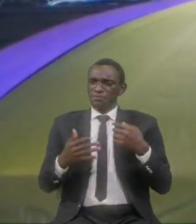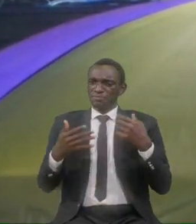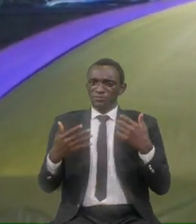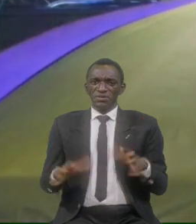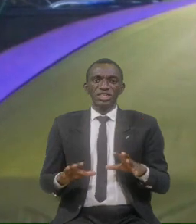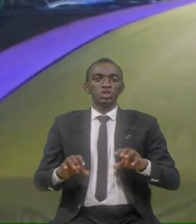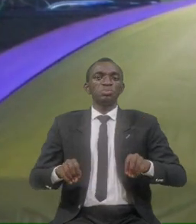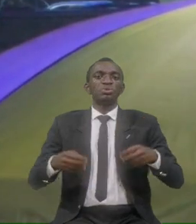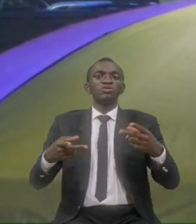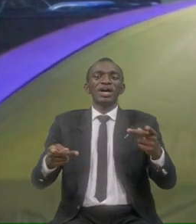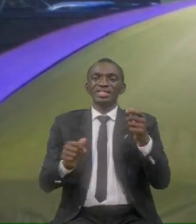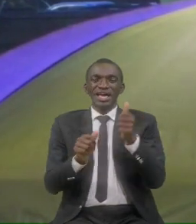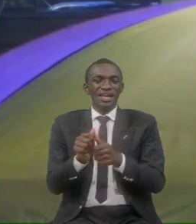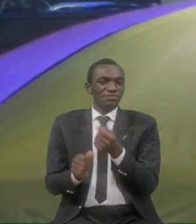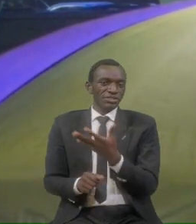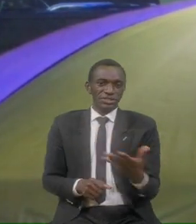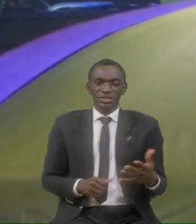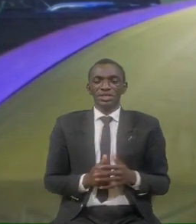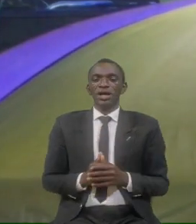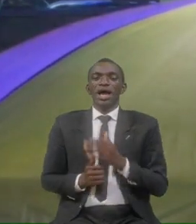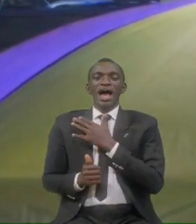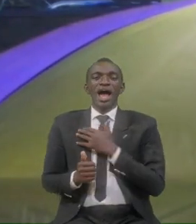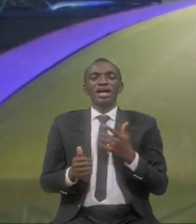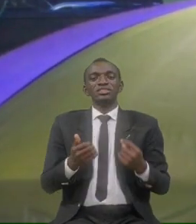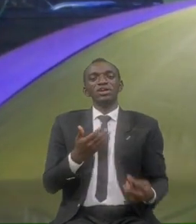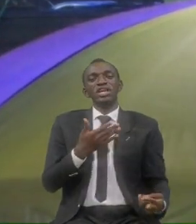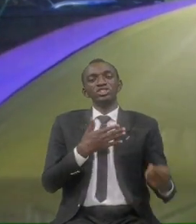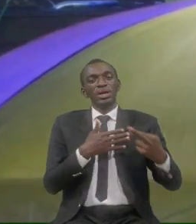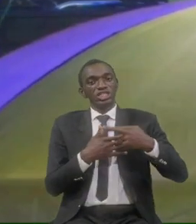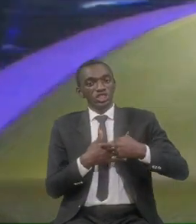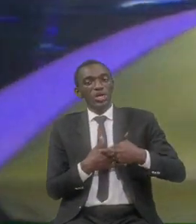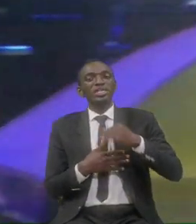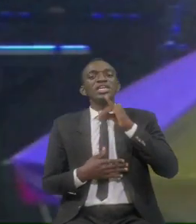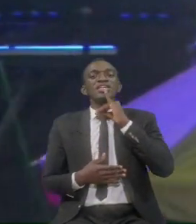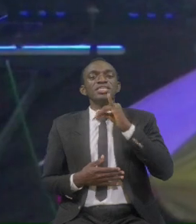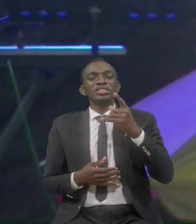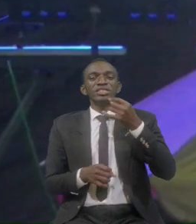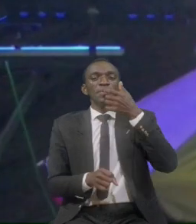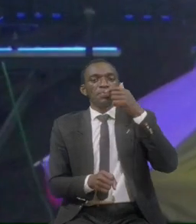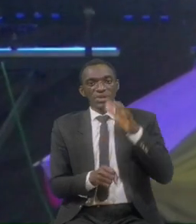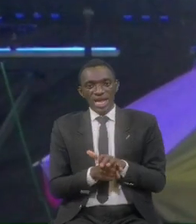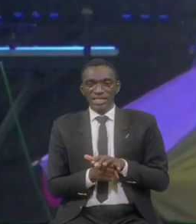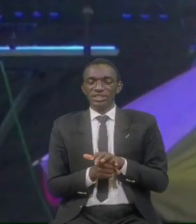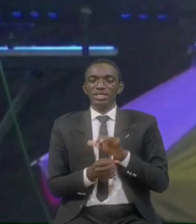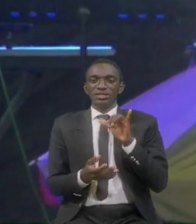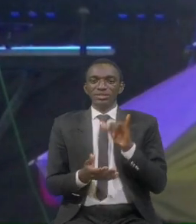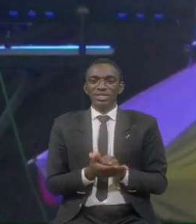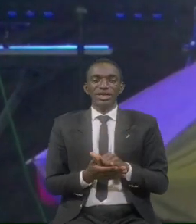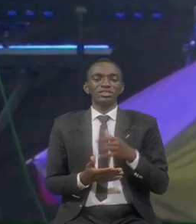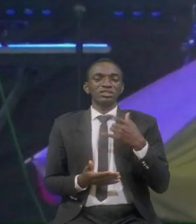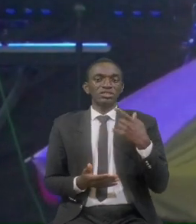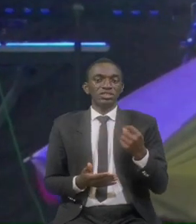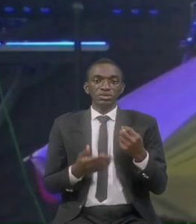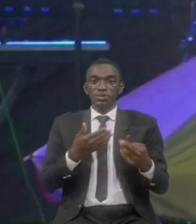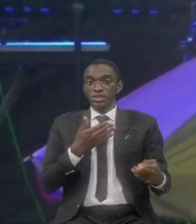My resurrection is the pledge. Ang that restoration can be yours